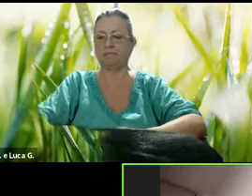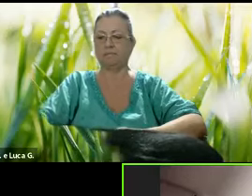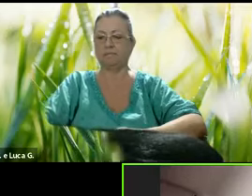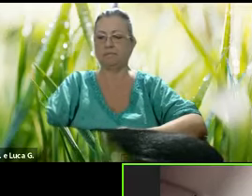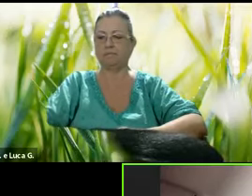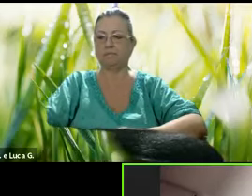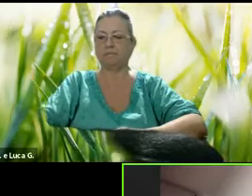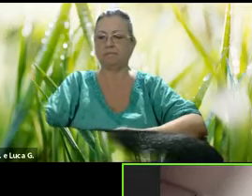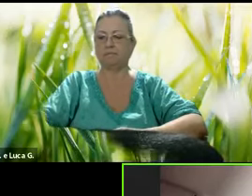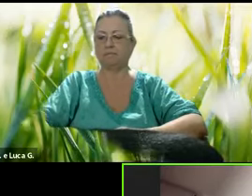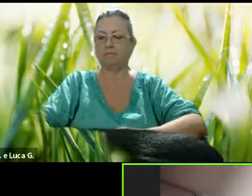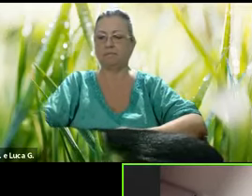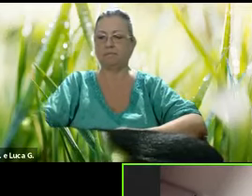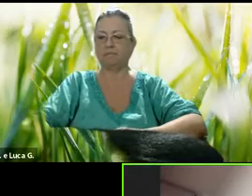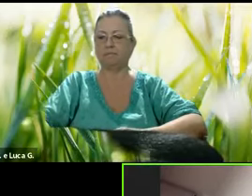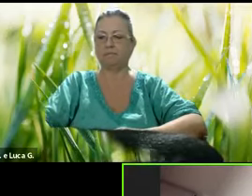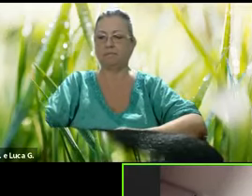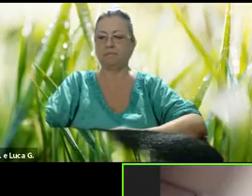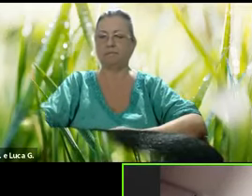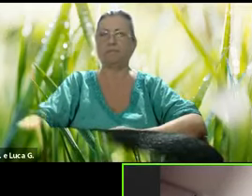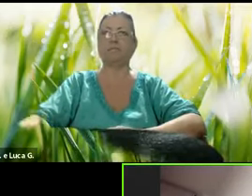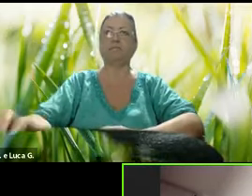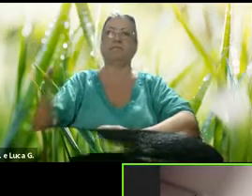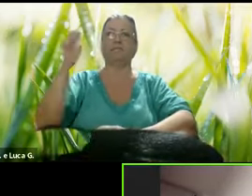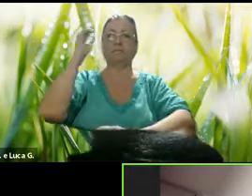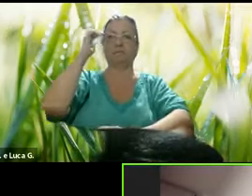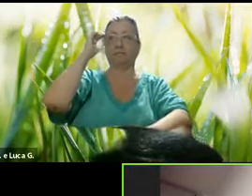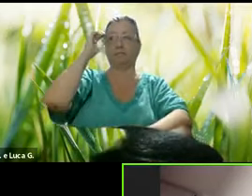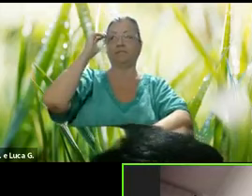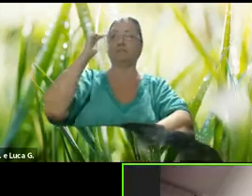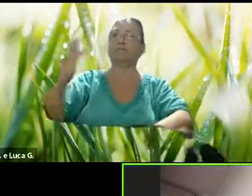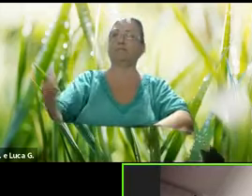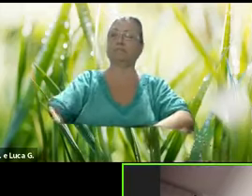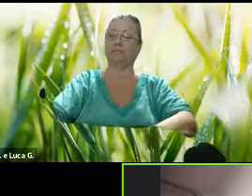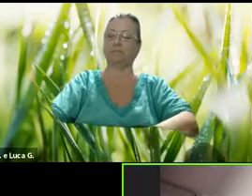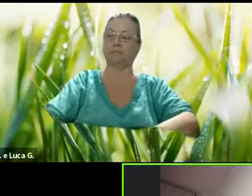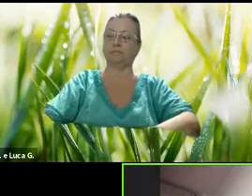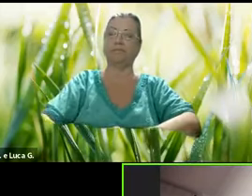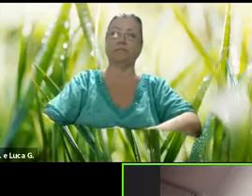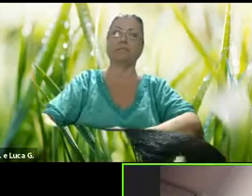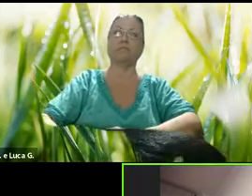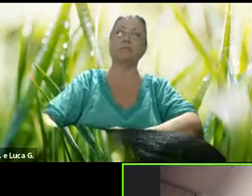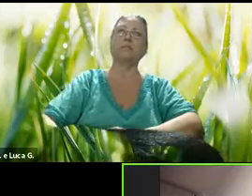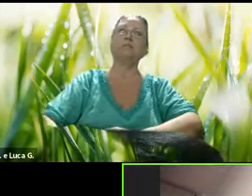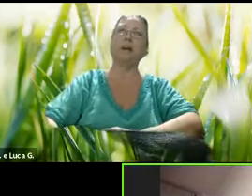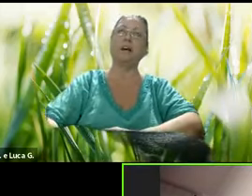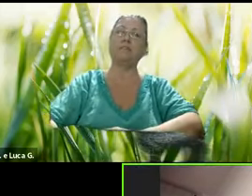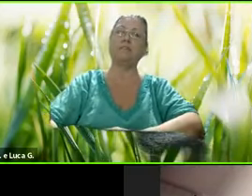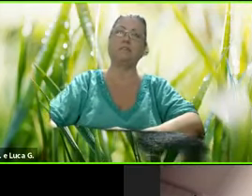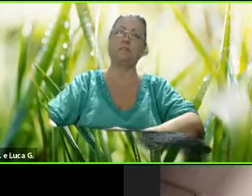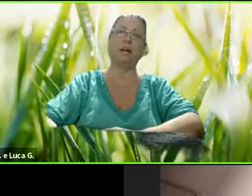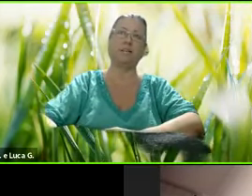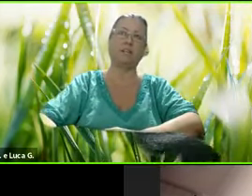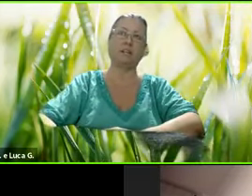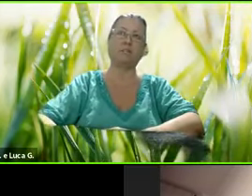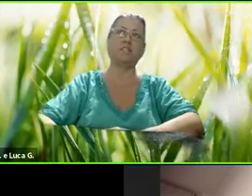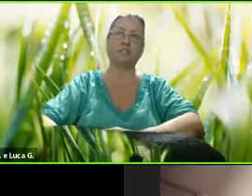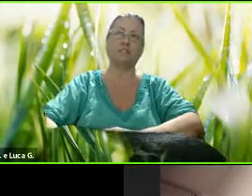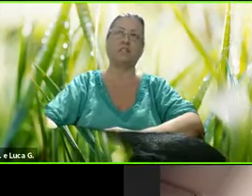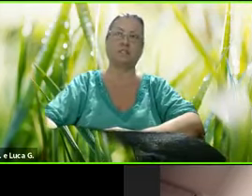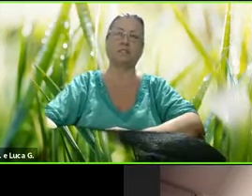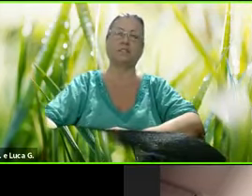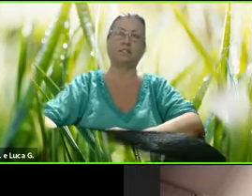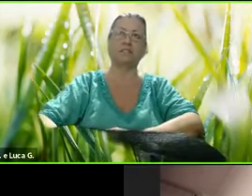stesso tempo la conoscenza dell'altra persona, che ci aiuta a noi migliorare. Brava, brava, è